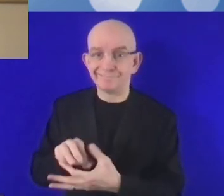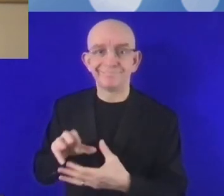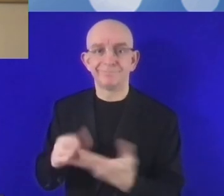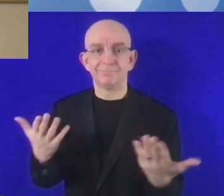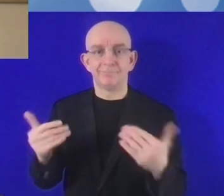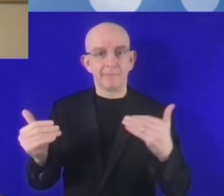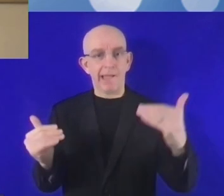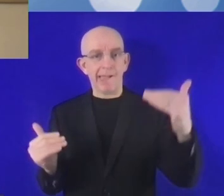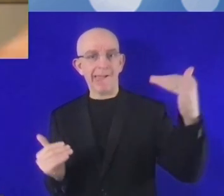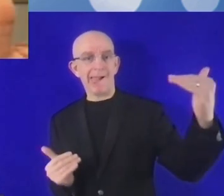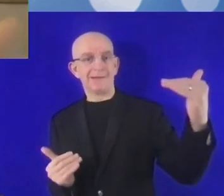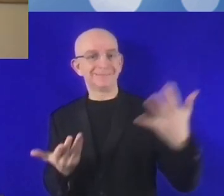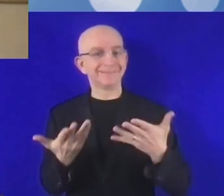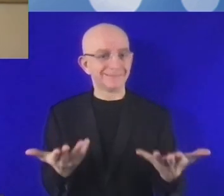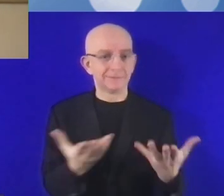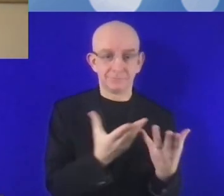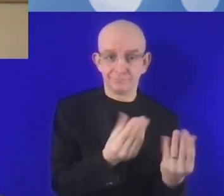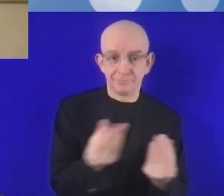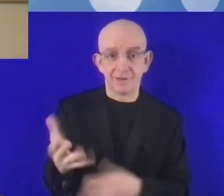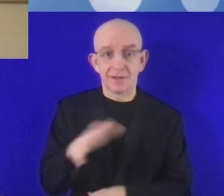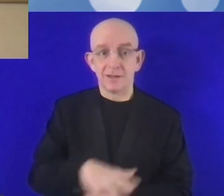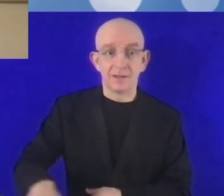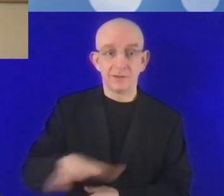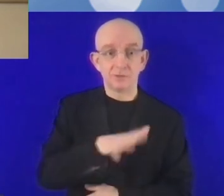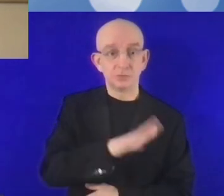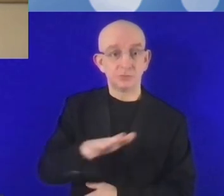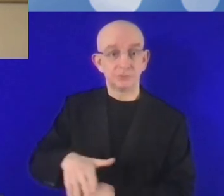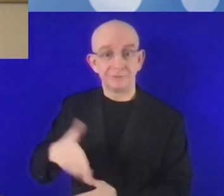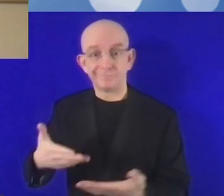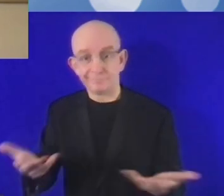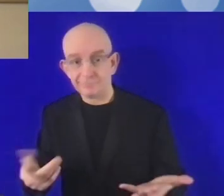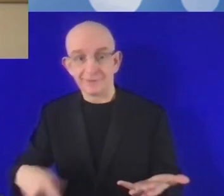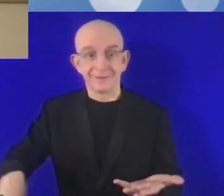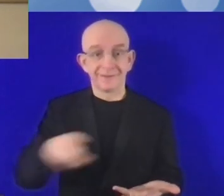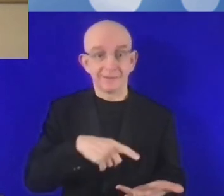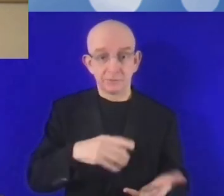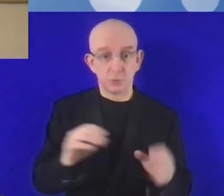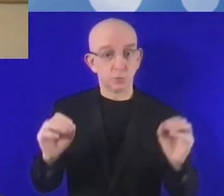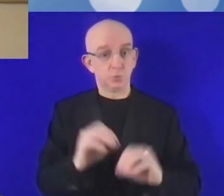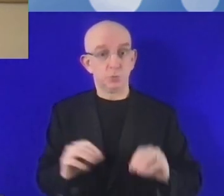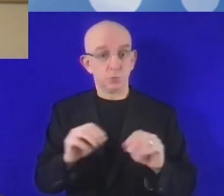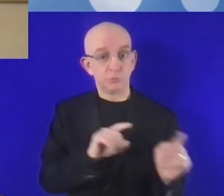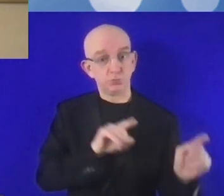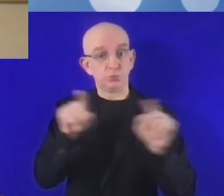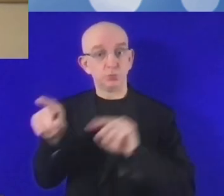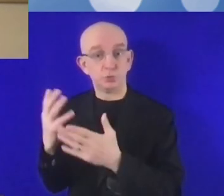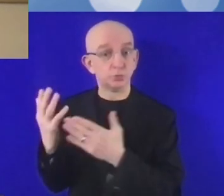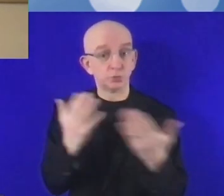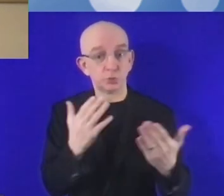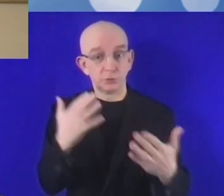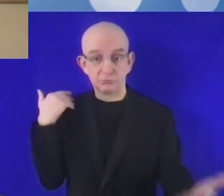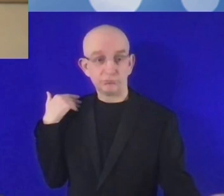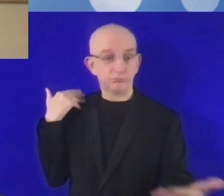在其他的国家并不是都有这种机会，有些国家 从去年三月份，孩子都无